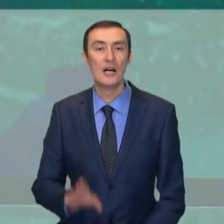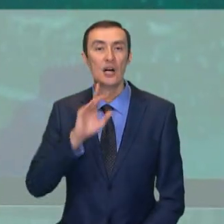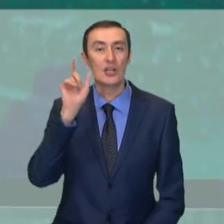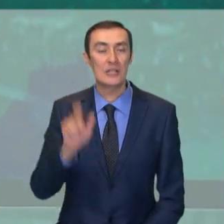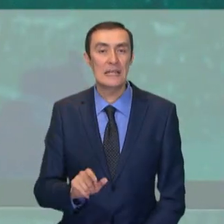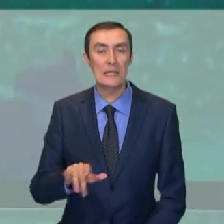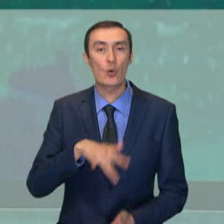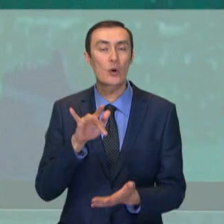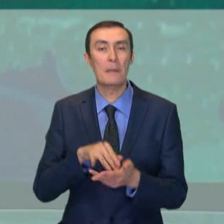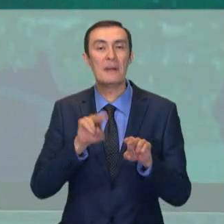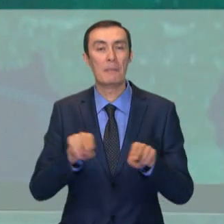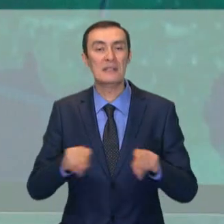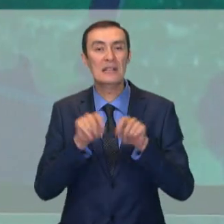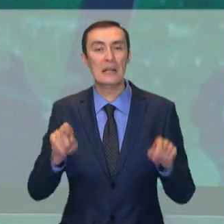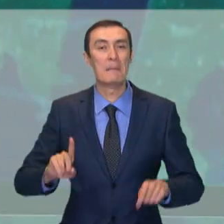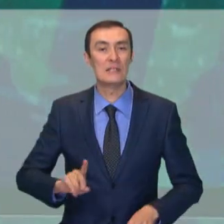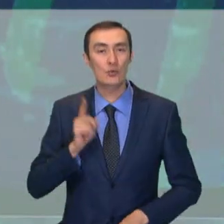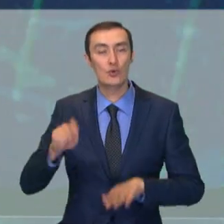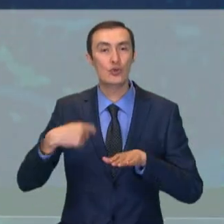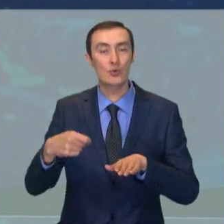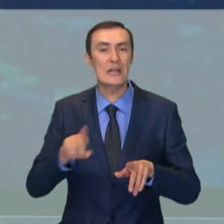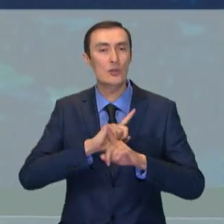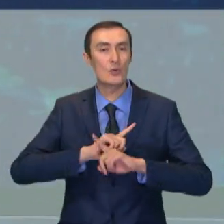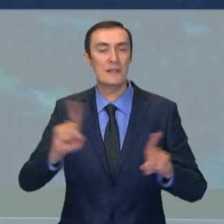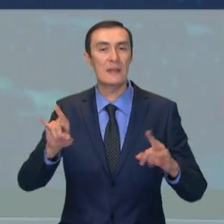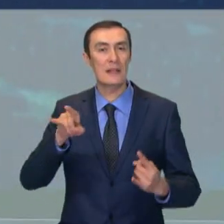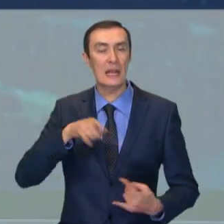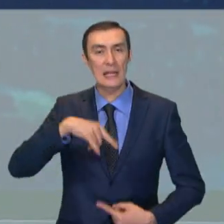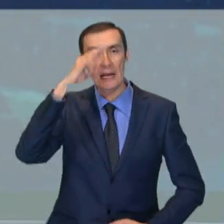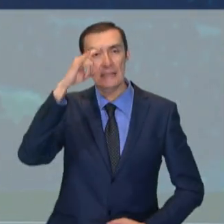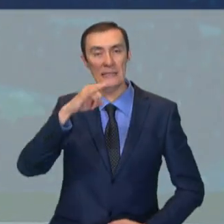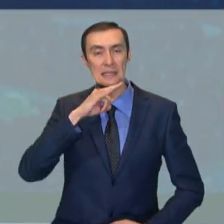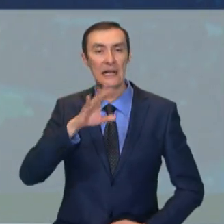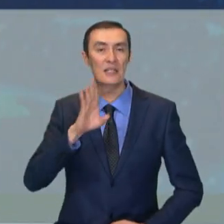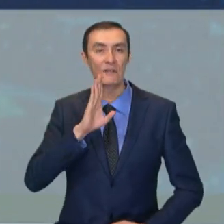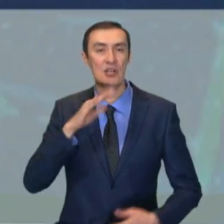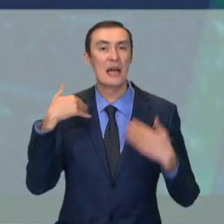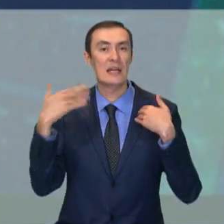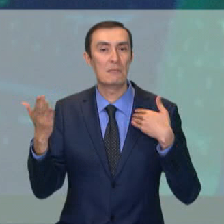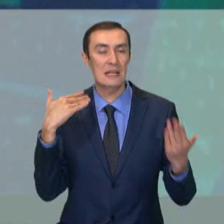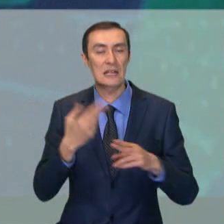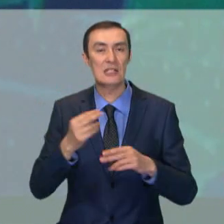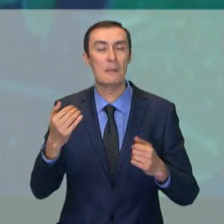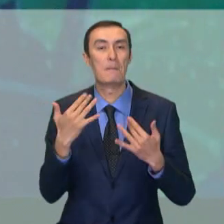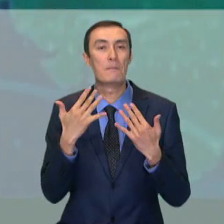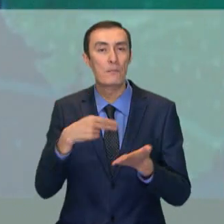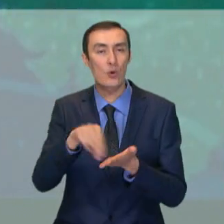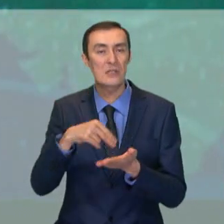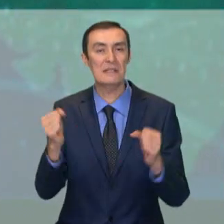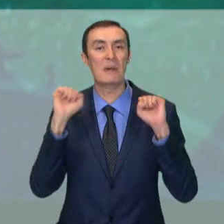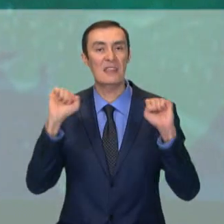Жительница Петропавловска открыла мастерскую, где шьют эксклюзивные наряды для казахстанских гимнасток. Спрос на спортивную одежду